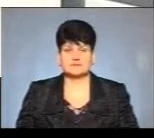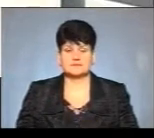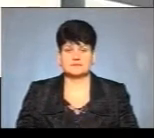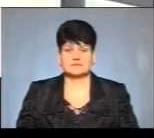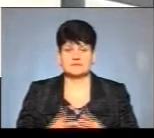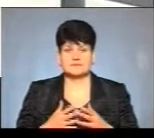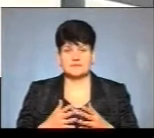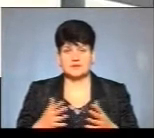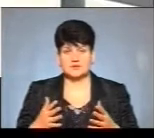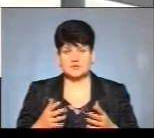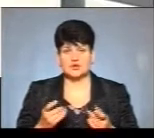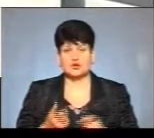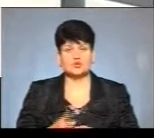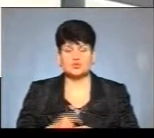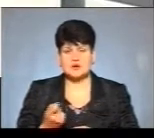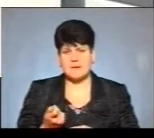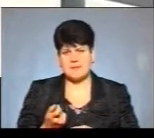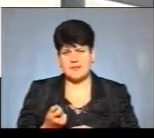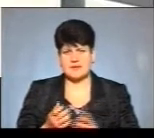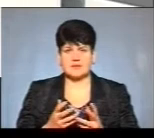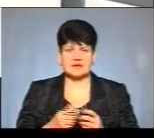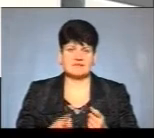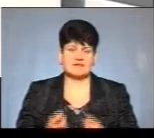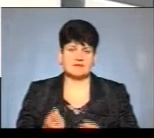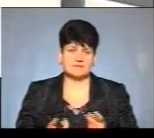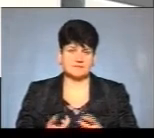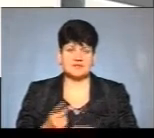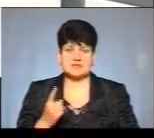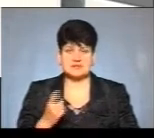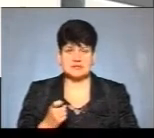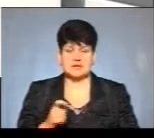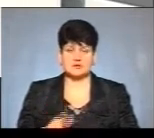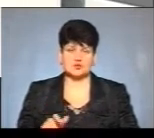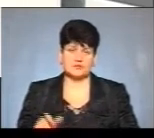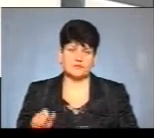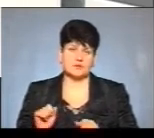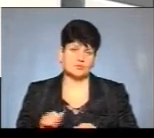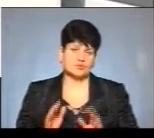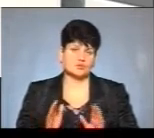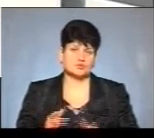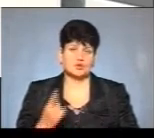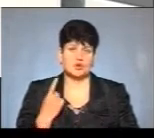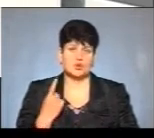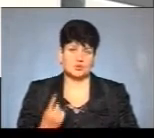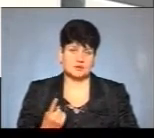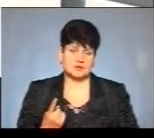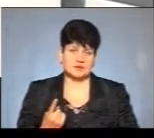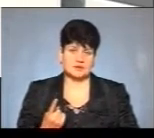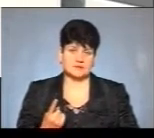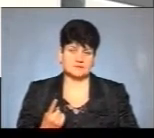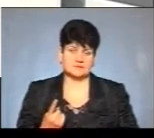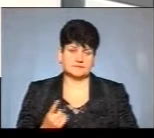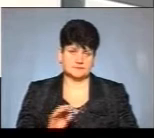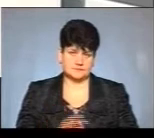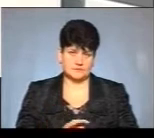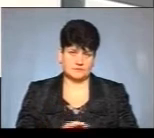Переважно дуже маленька кількість виявленості. Наприклад, зі 100 чоловік може бути один позитивний.